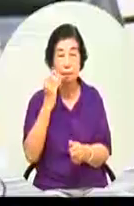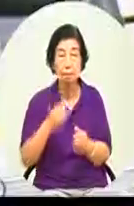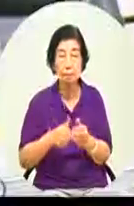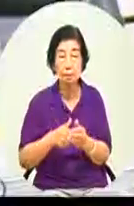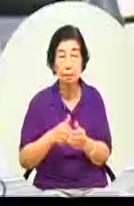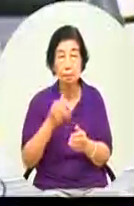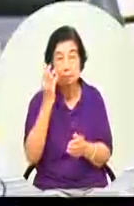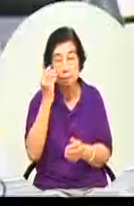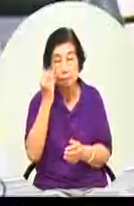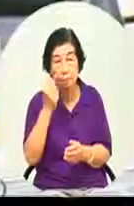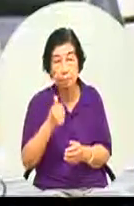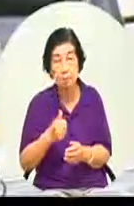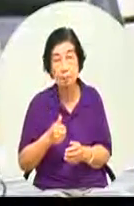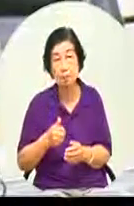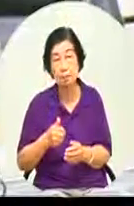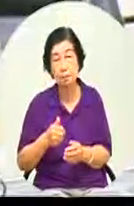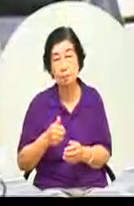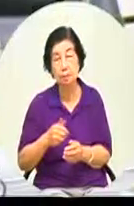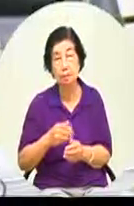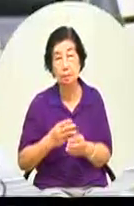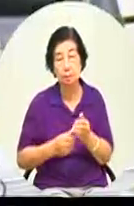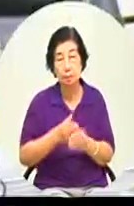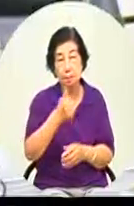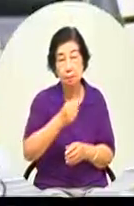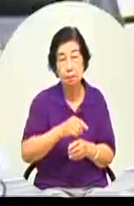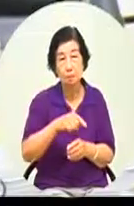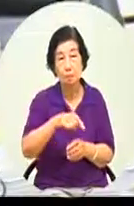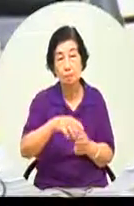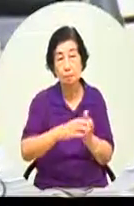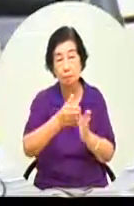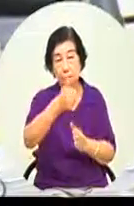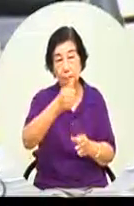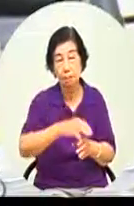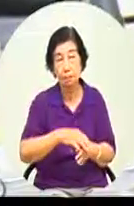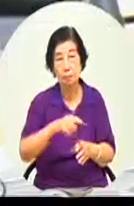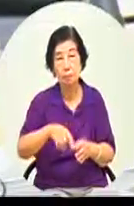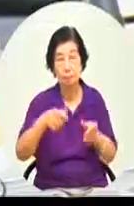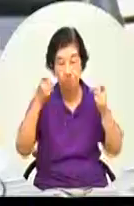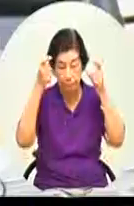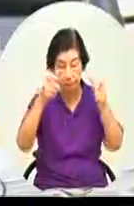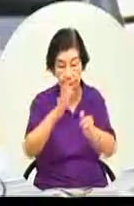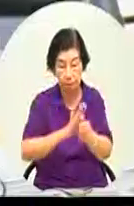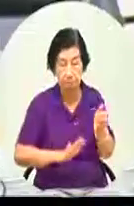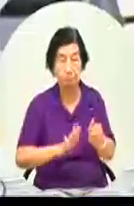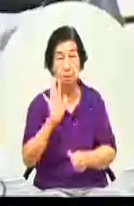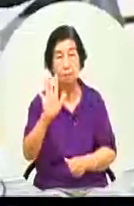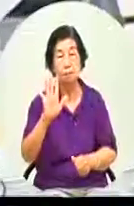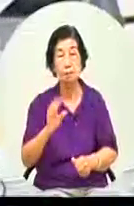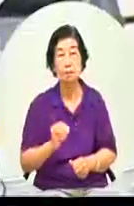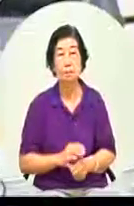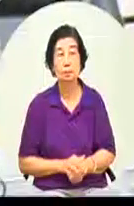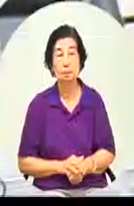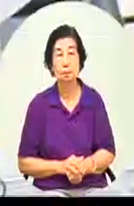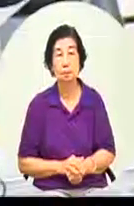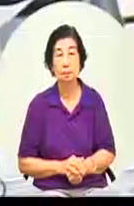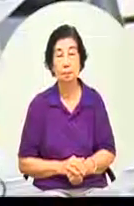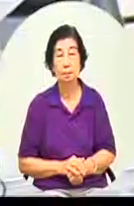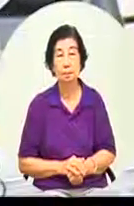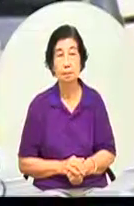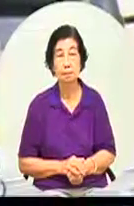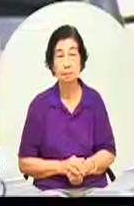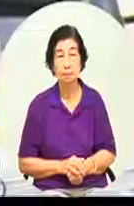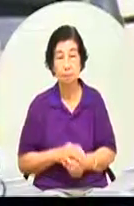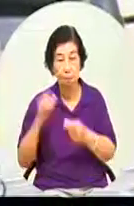业的影响有多大？还有我再想问的是，局长说近来你们有没有去评估